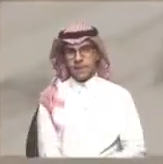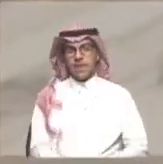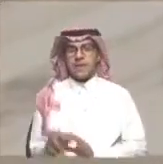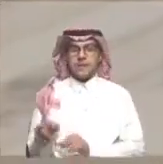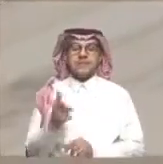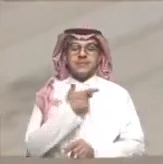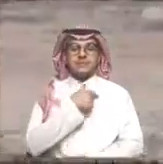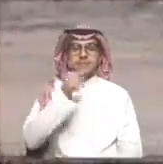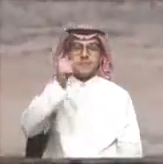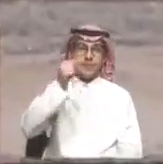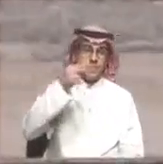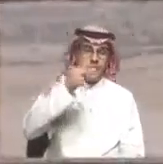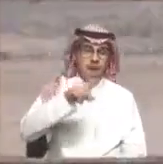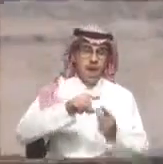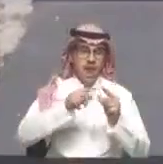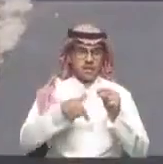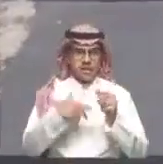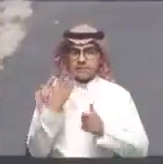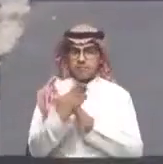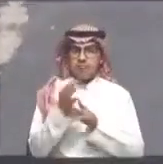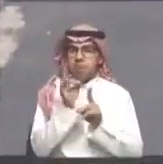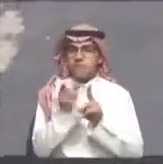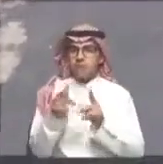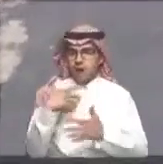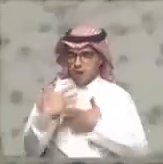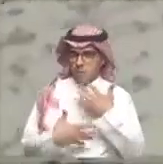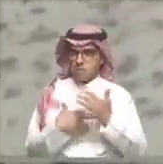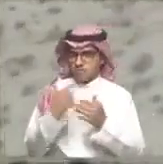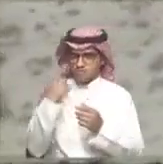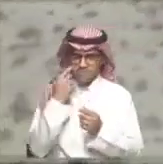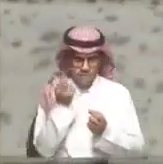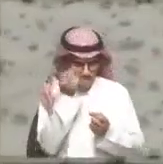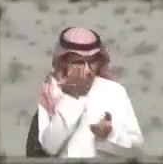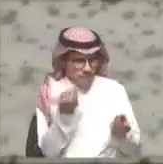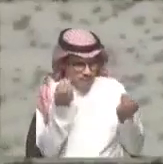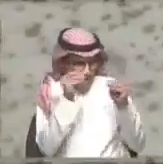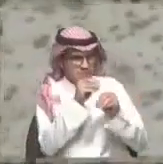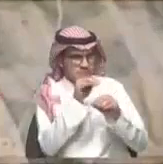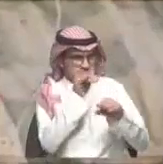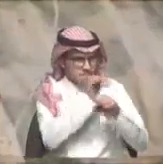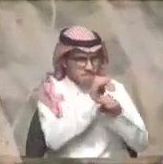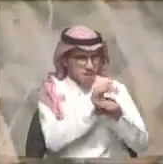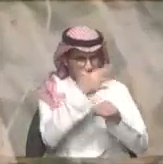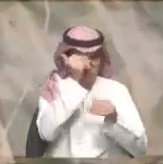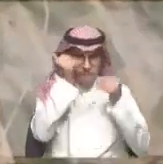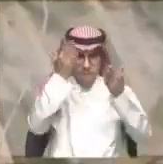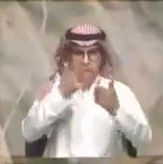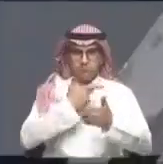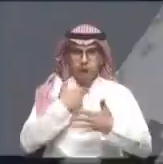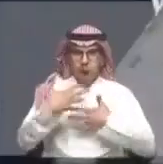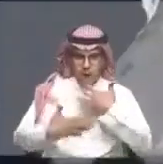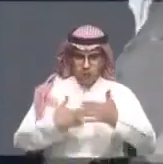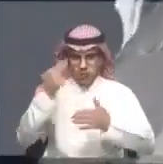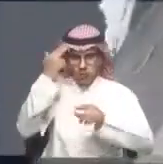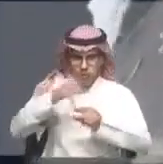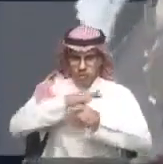درع الخليج كان هدفه رفع الجاهزية القتالية واكتساب المهارات اللازمة للدفاع عن الحدود وحماية